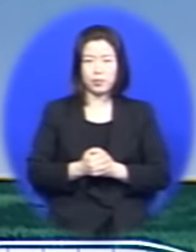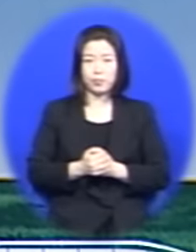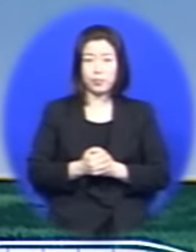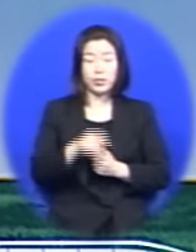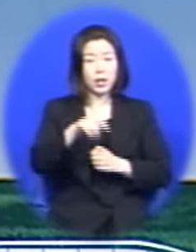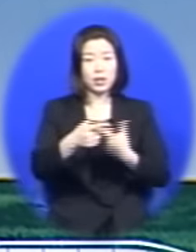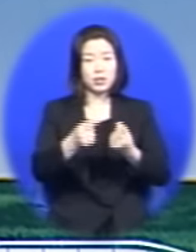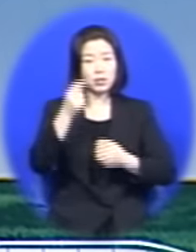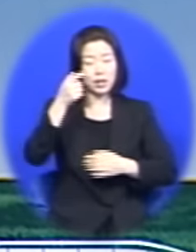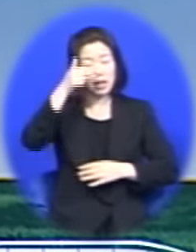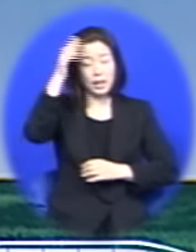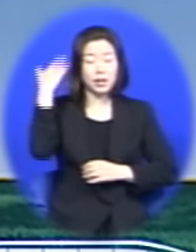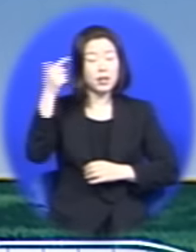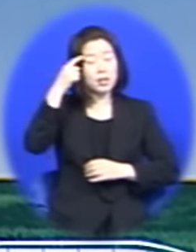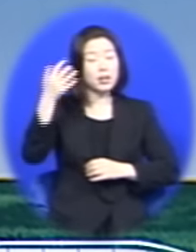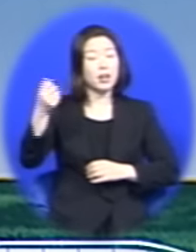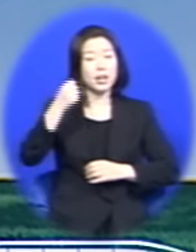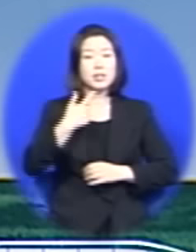그렇게 생각을